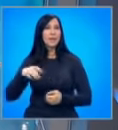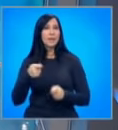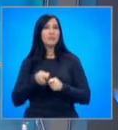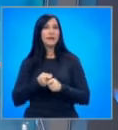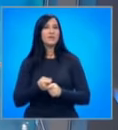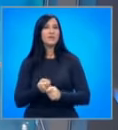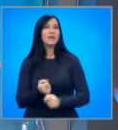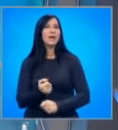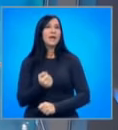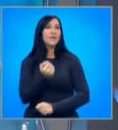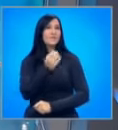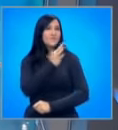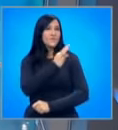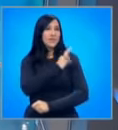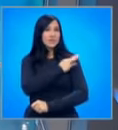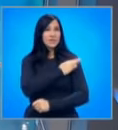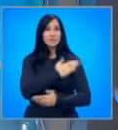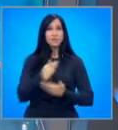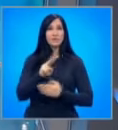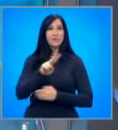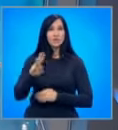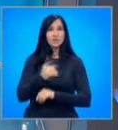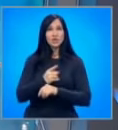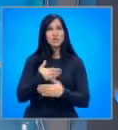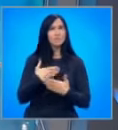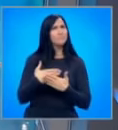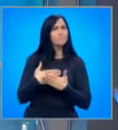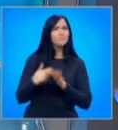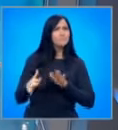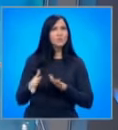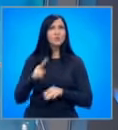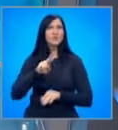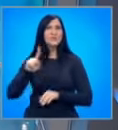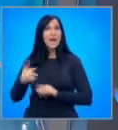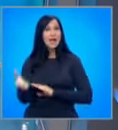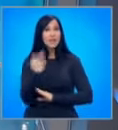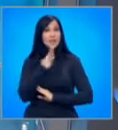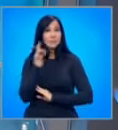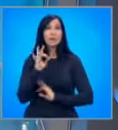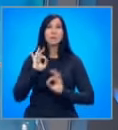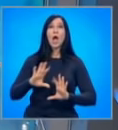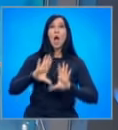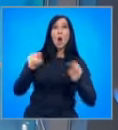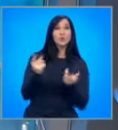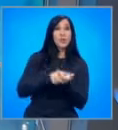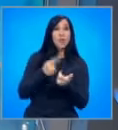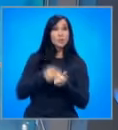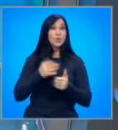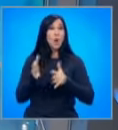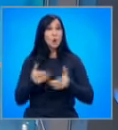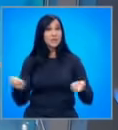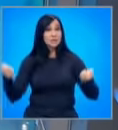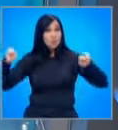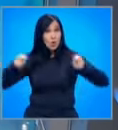Поставените дози ваксина за последните 24 часа са близо 21 500. Така общия брой на хората с завършен цикъл